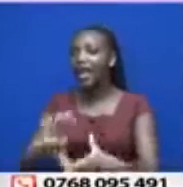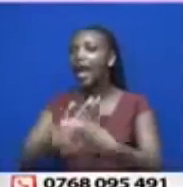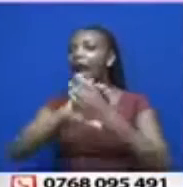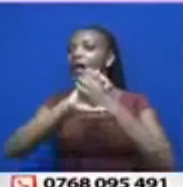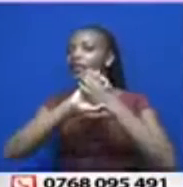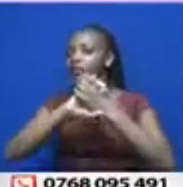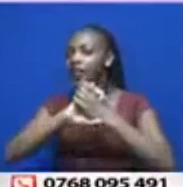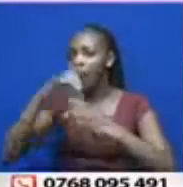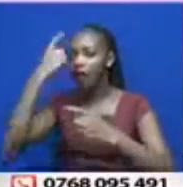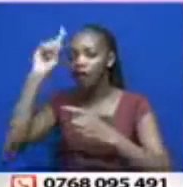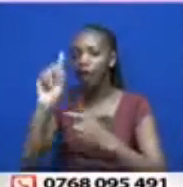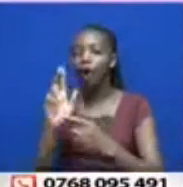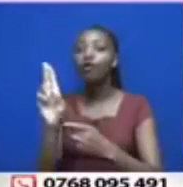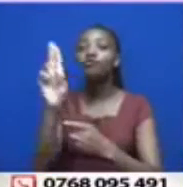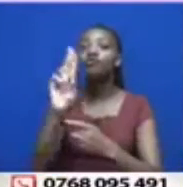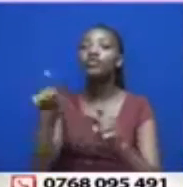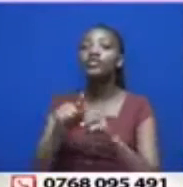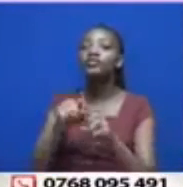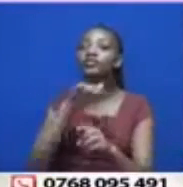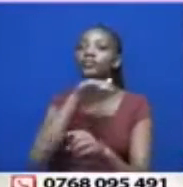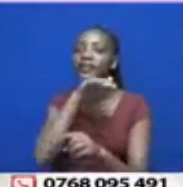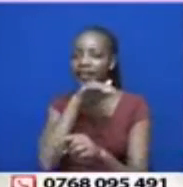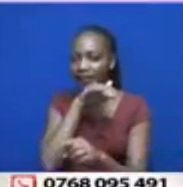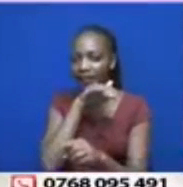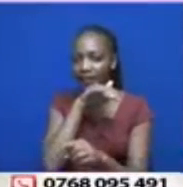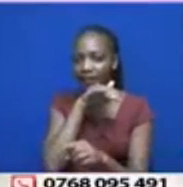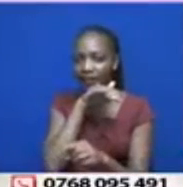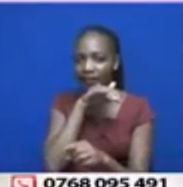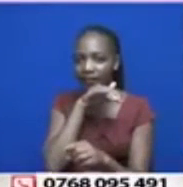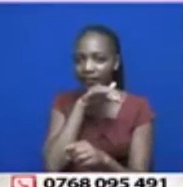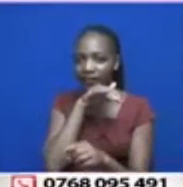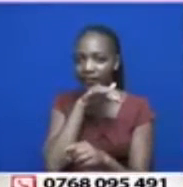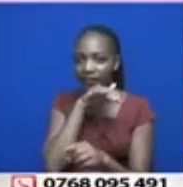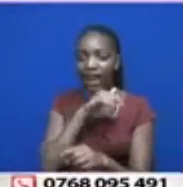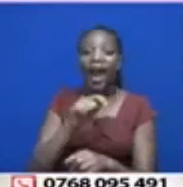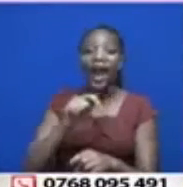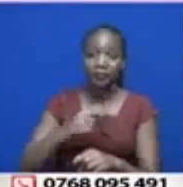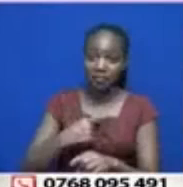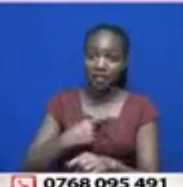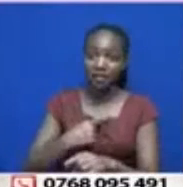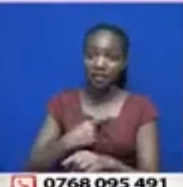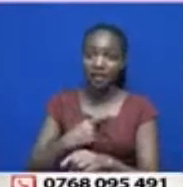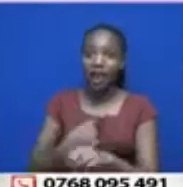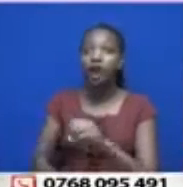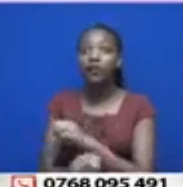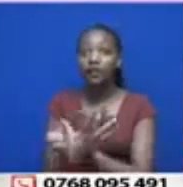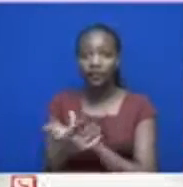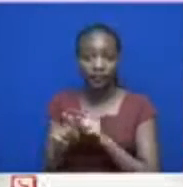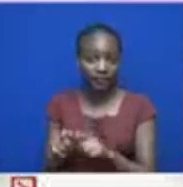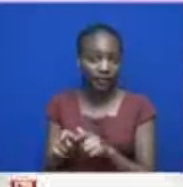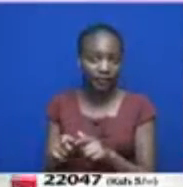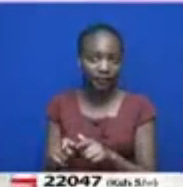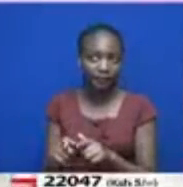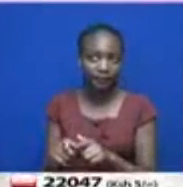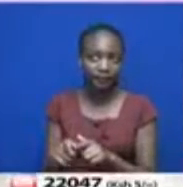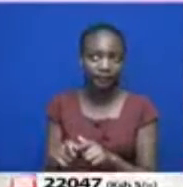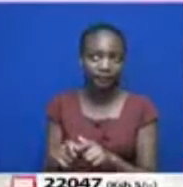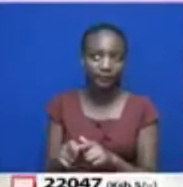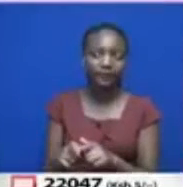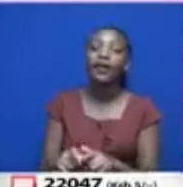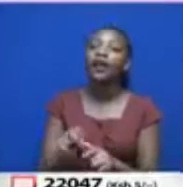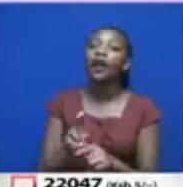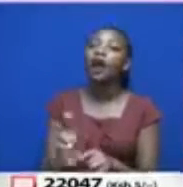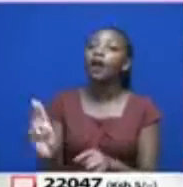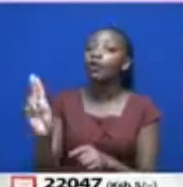ya Rais Uhuru Kenyatta na Mheshimiwa Raila Odinga. Na nitakueleza hivi kama msomi wa sheria kwamba rais